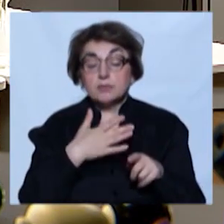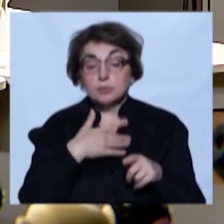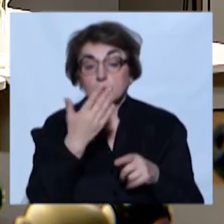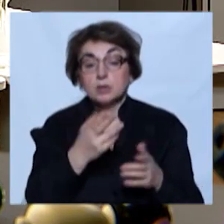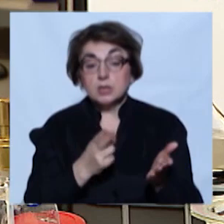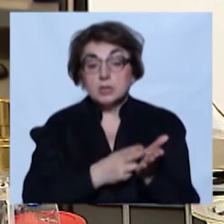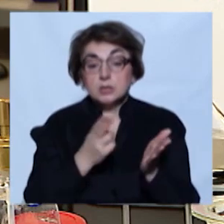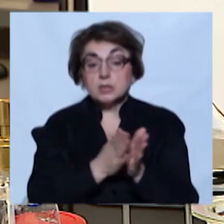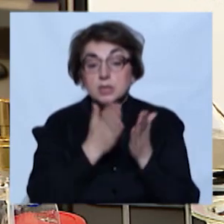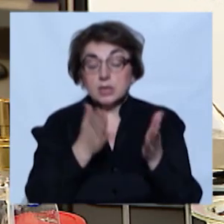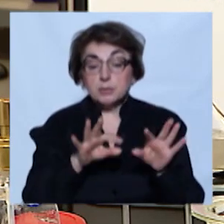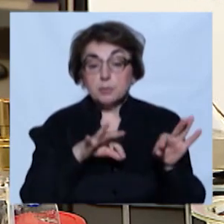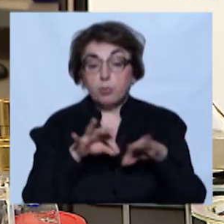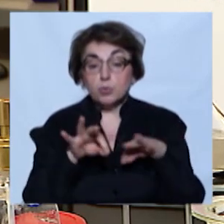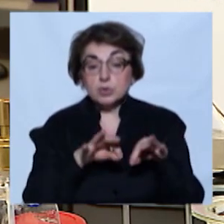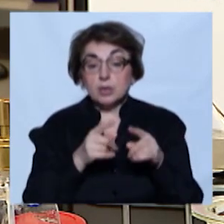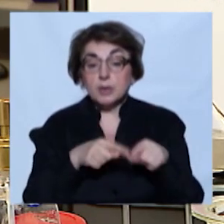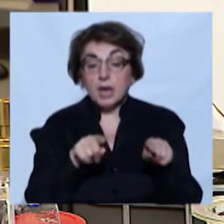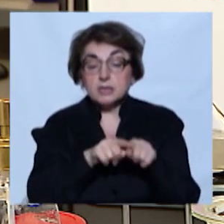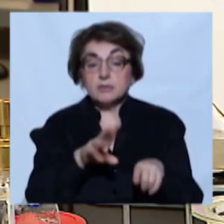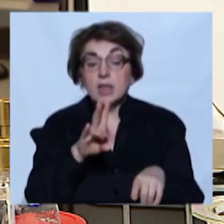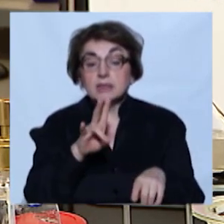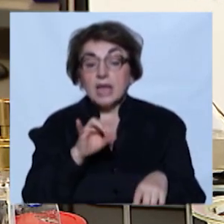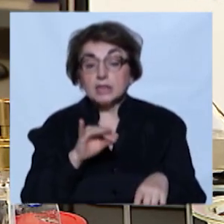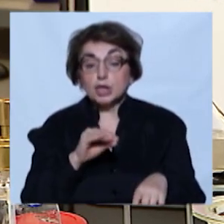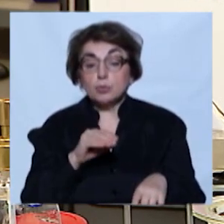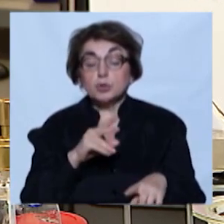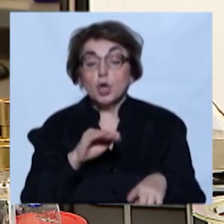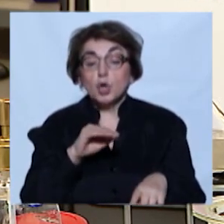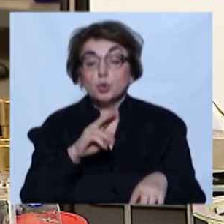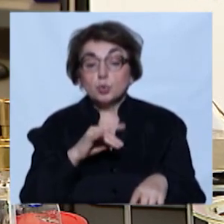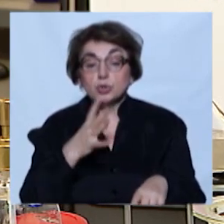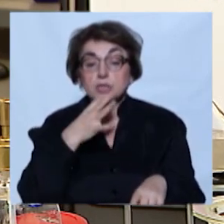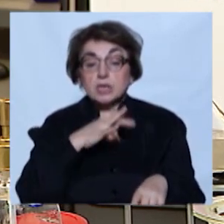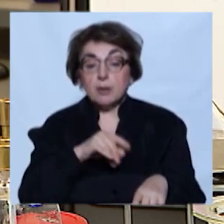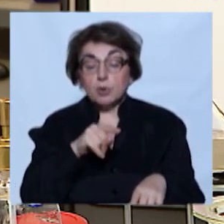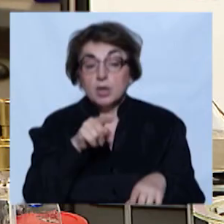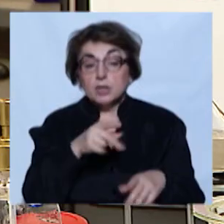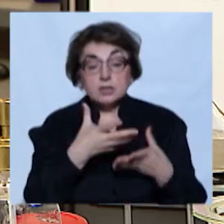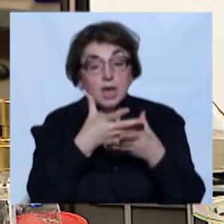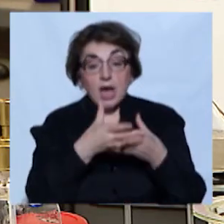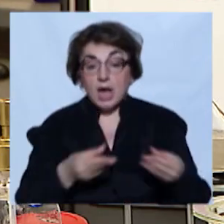კერძოდ ფურცლები, ნატრიუმის ტუტის გამოყენებით არის დამზადებული, ის არშლის